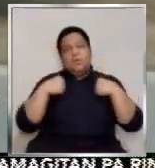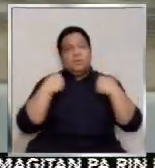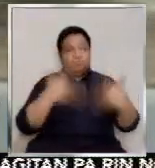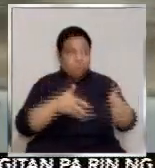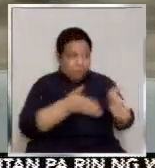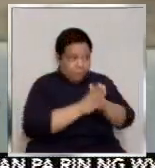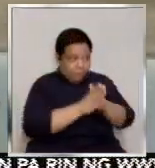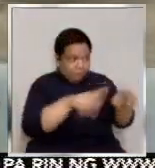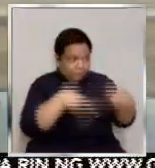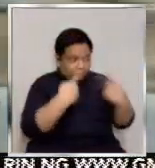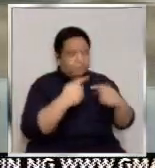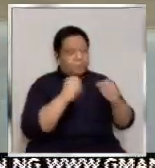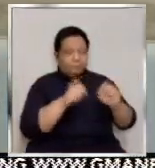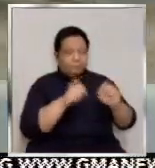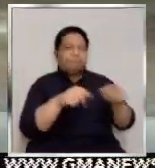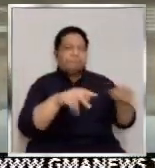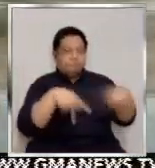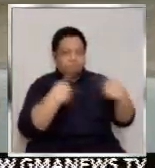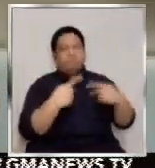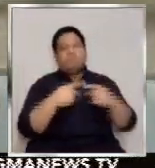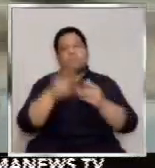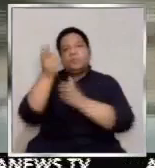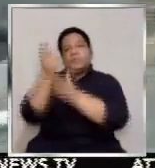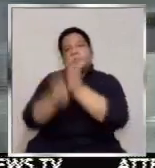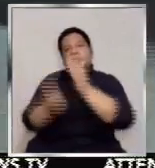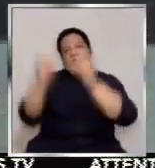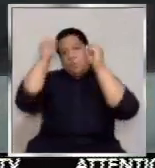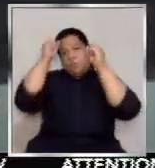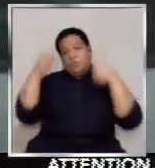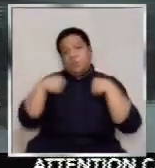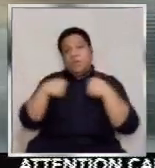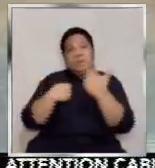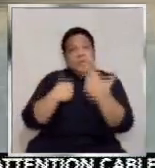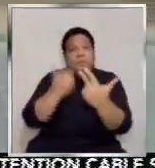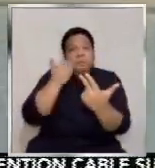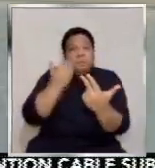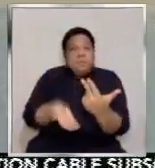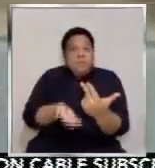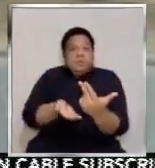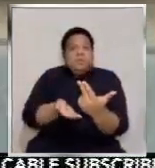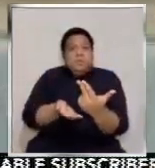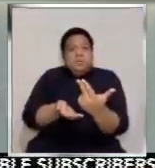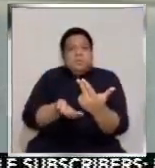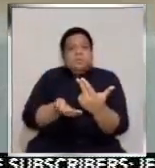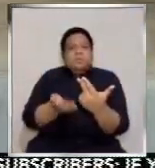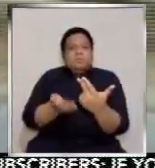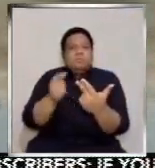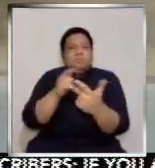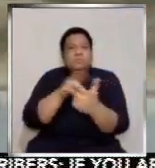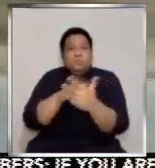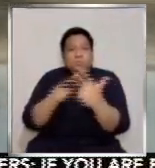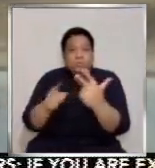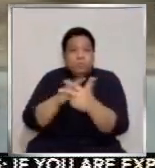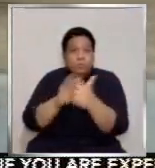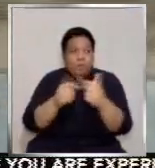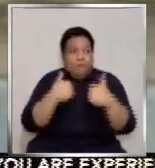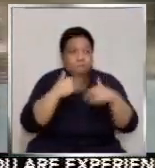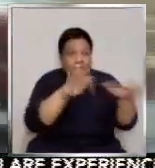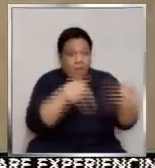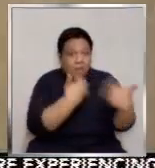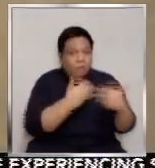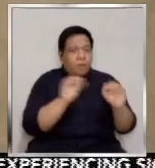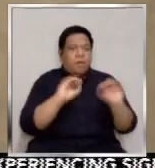Pilipinas, habang 3 namatay na Pinoy ang ipinalibing ng kanilang employer nang walang pahintulot ng kanilang mga kaanak sa